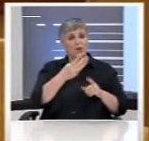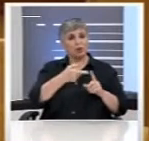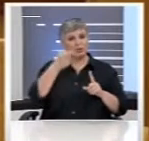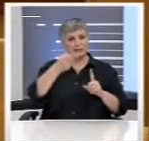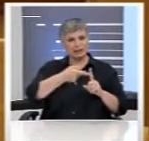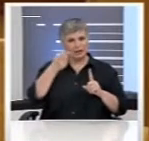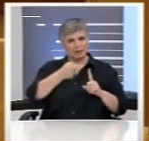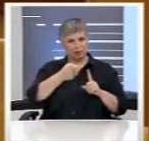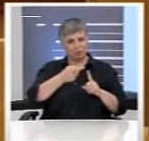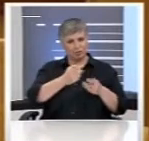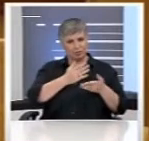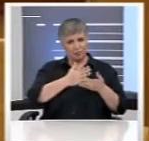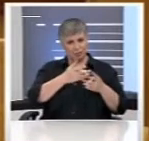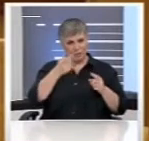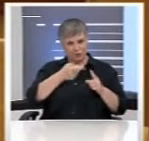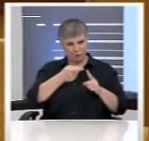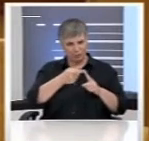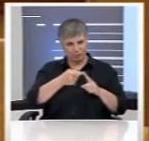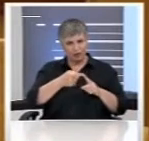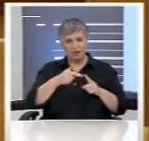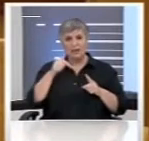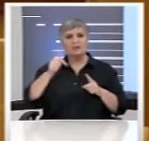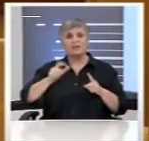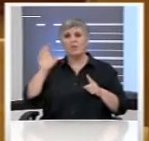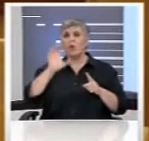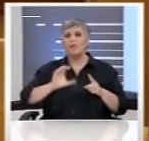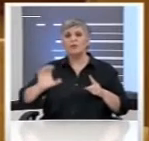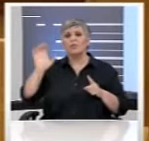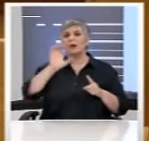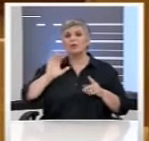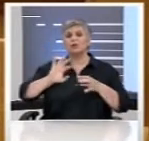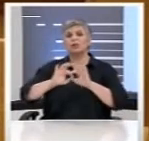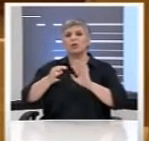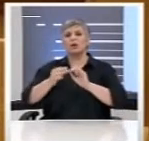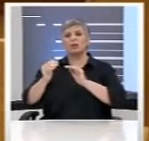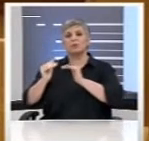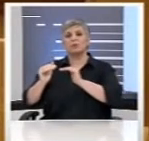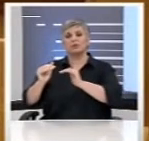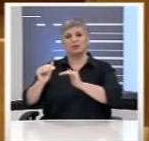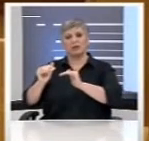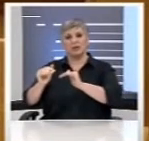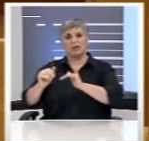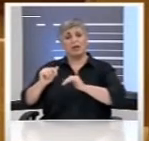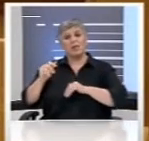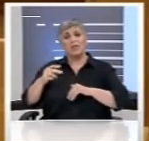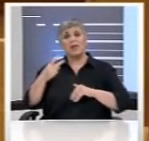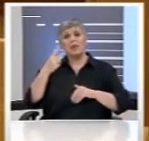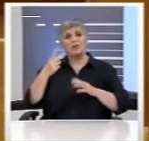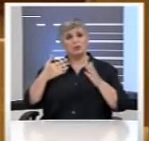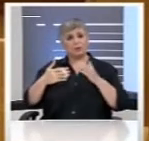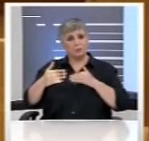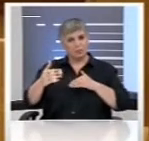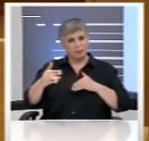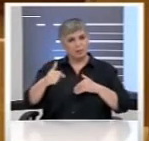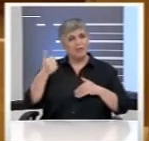άλλη τη βασική υπόθεση που κάνει ο Ευρωπαϊκός Μηχανισμός Σταθερότητας, ότι ο ρυθμός μεγέθυνσης της οικονομίας μακροχρόνια θα είναι